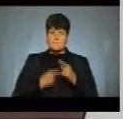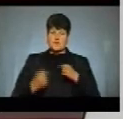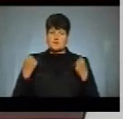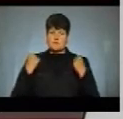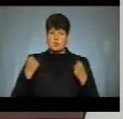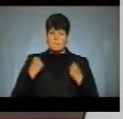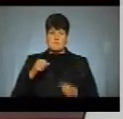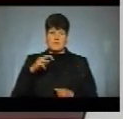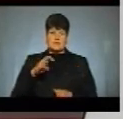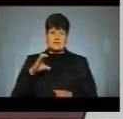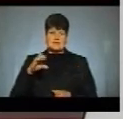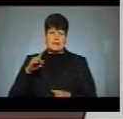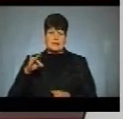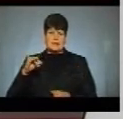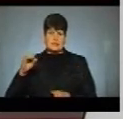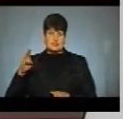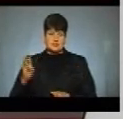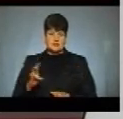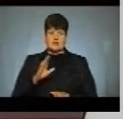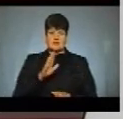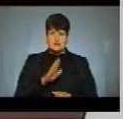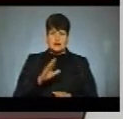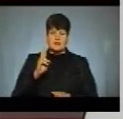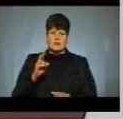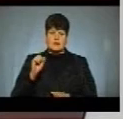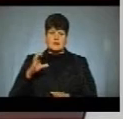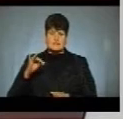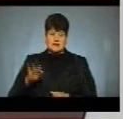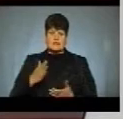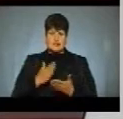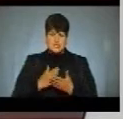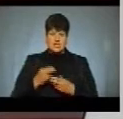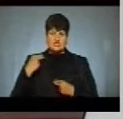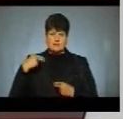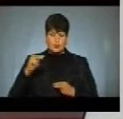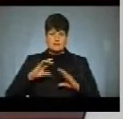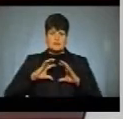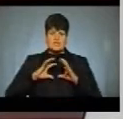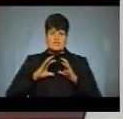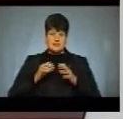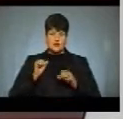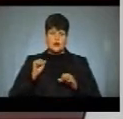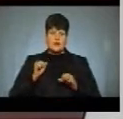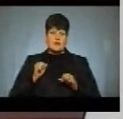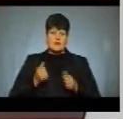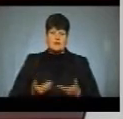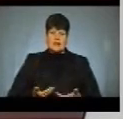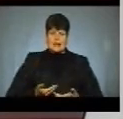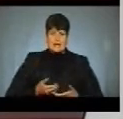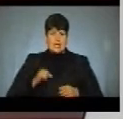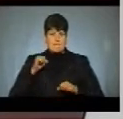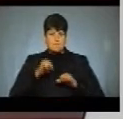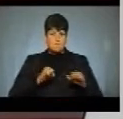спортсмени Михайло Стриєшин і Владислав Касіян, які стали чемпіонами світу з кікбоксингу серед аматорів WKA – Світової